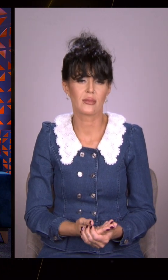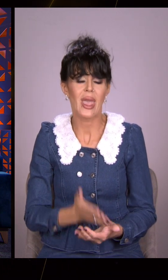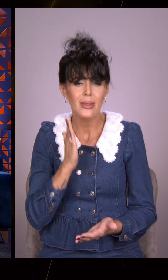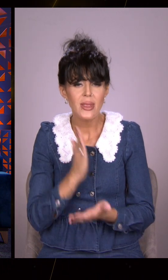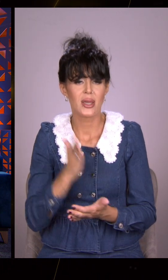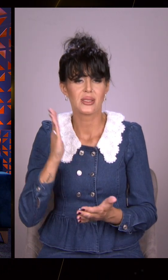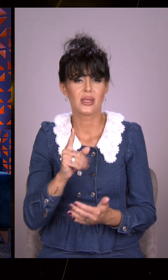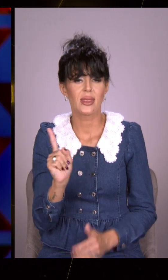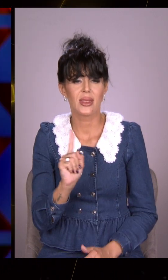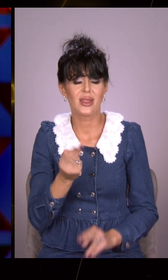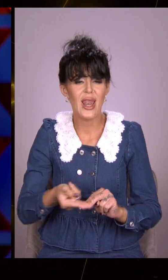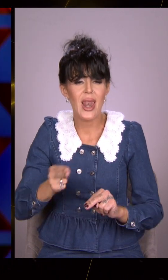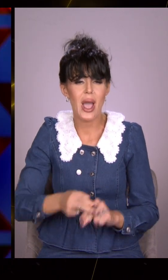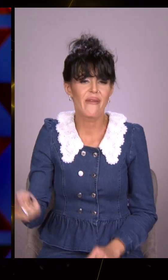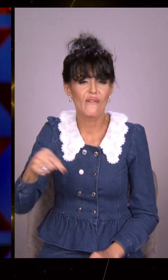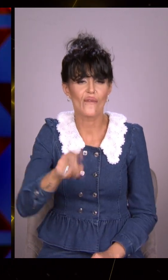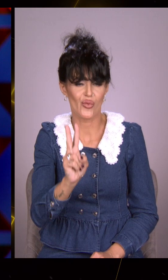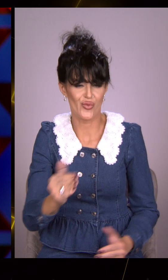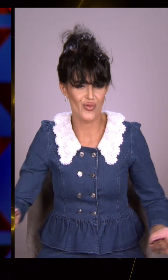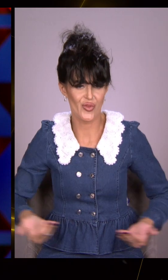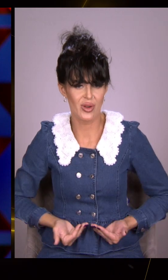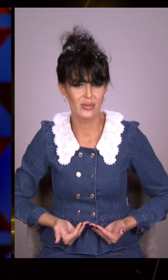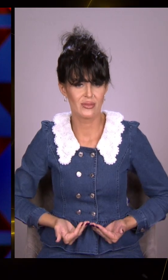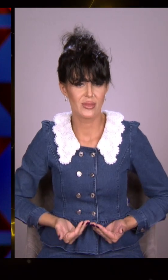кого, для кого жити. А